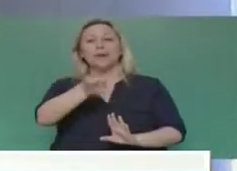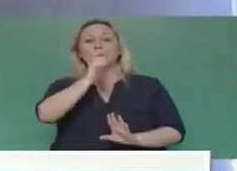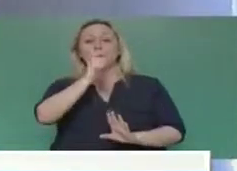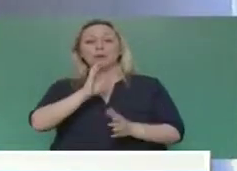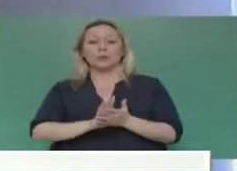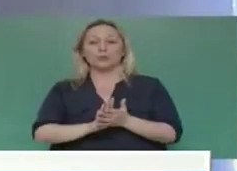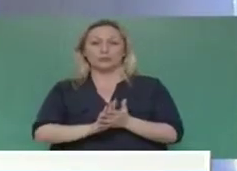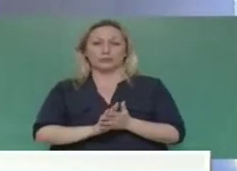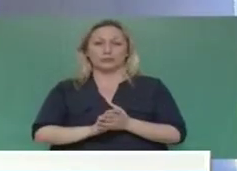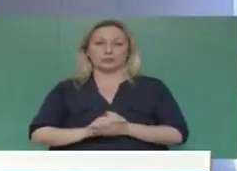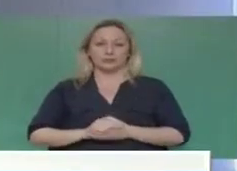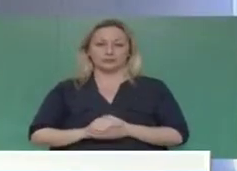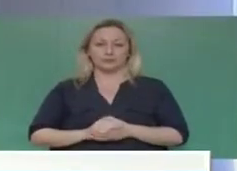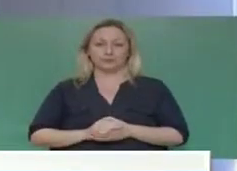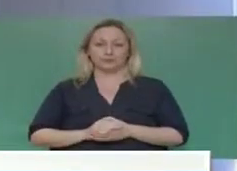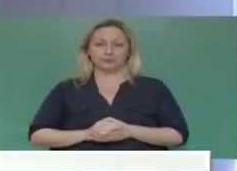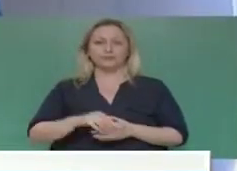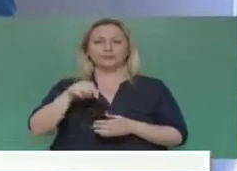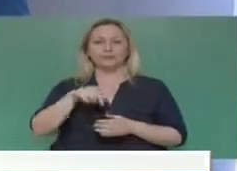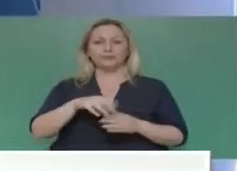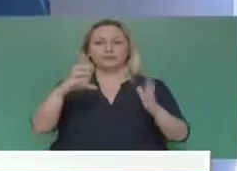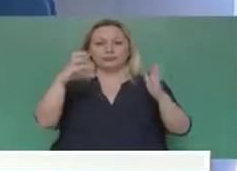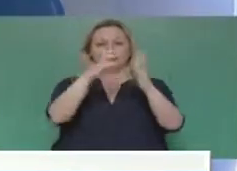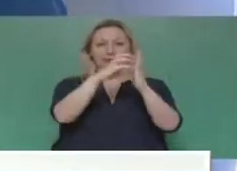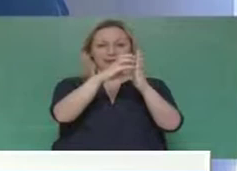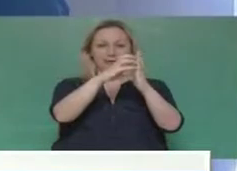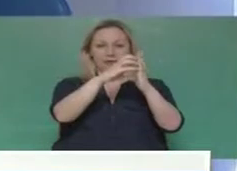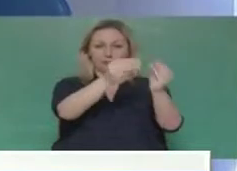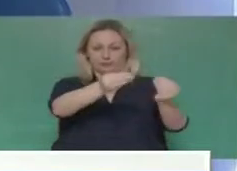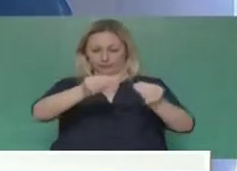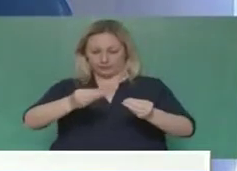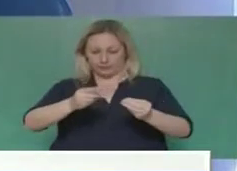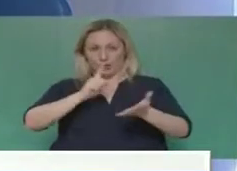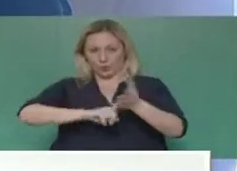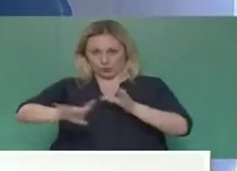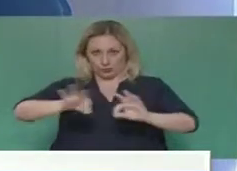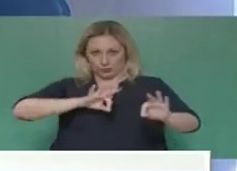γωνίες. Καταρχάς, το κείμενο επιστρέφεται κατά εμάς ως επίοικος απαράδεκτο.